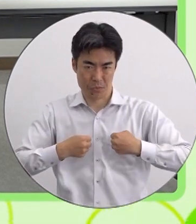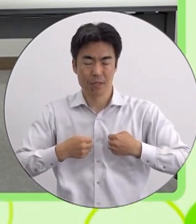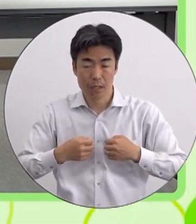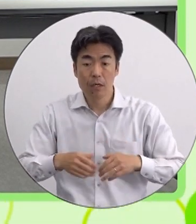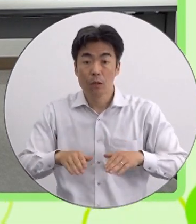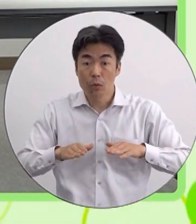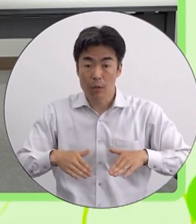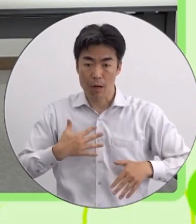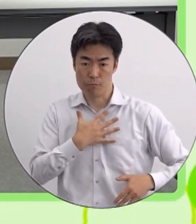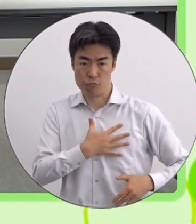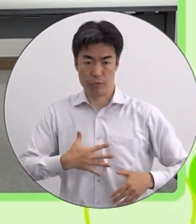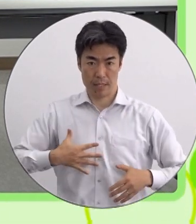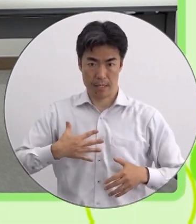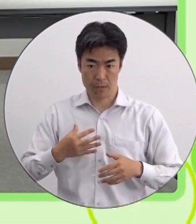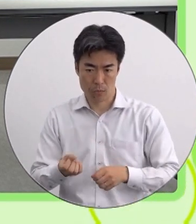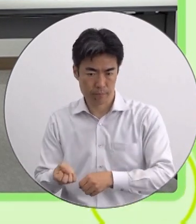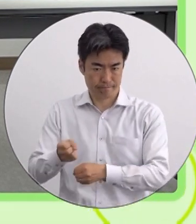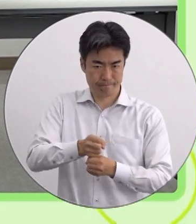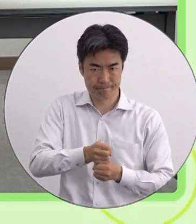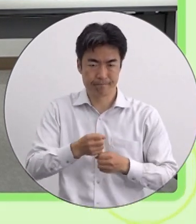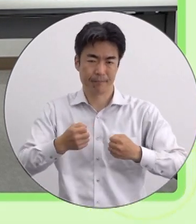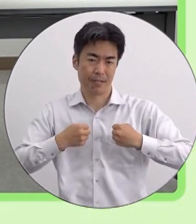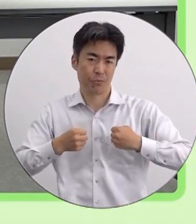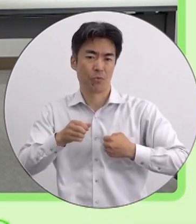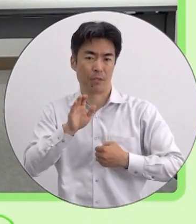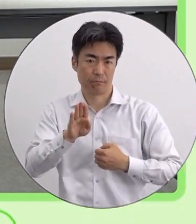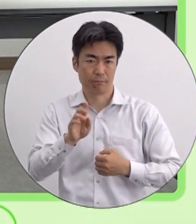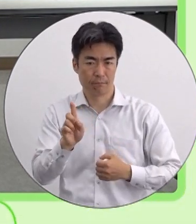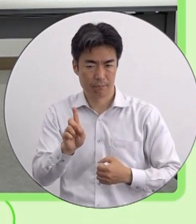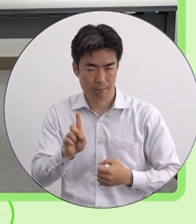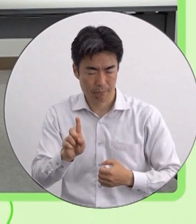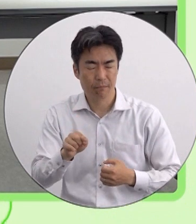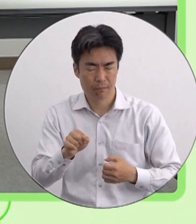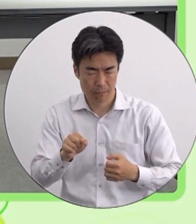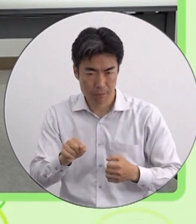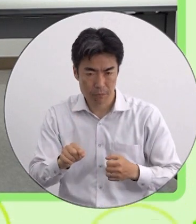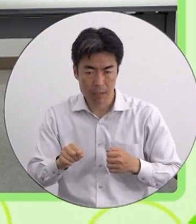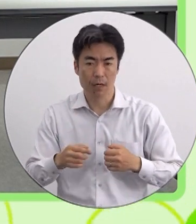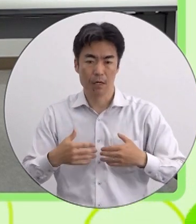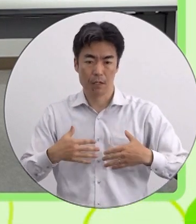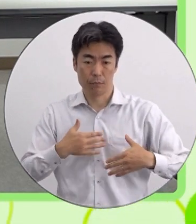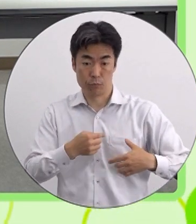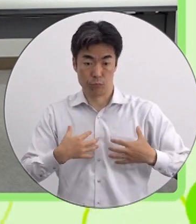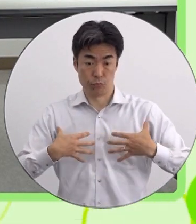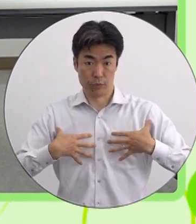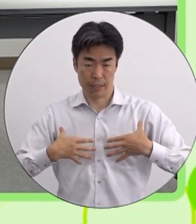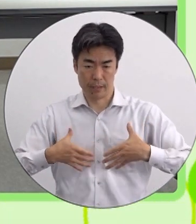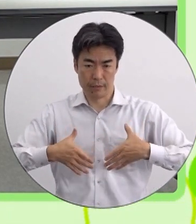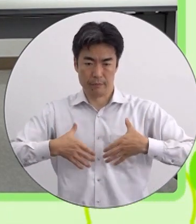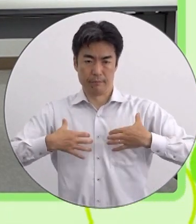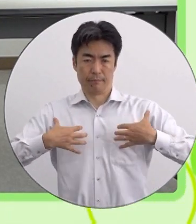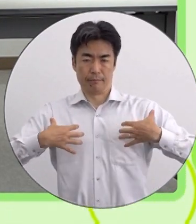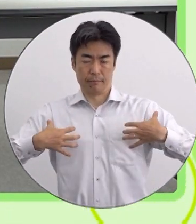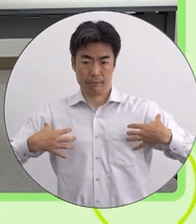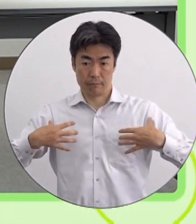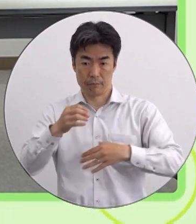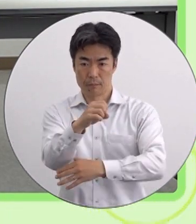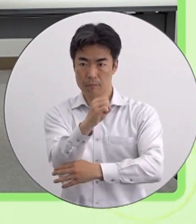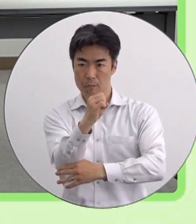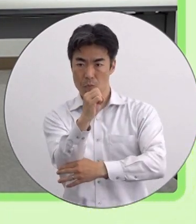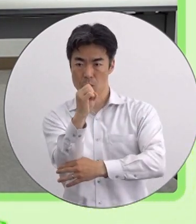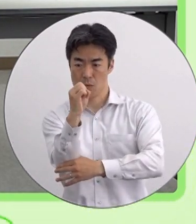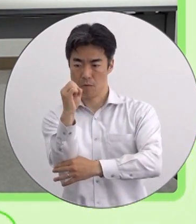は胸リセット体操を行います。この体操は胸を広げて背筋を伸ば